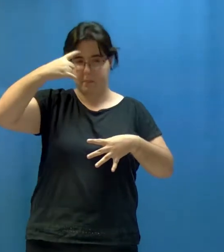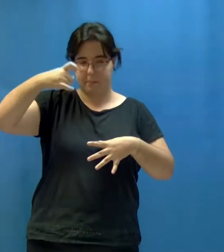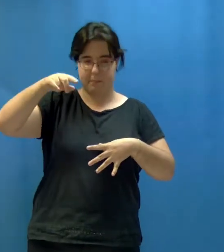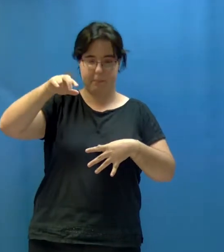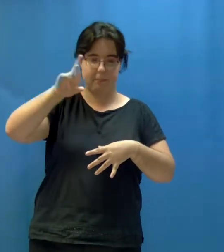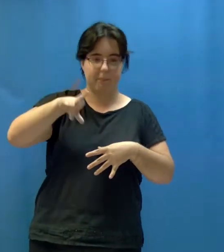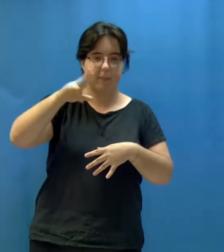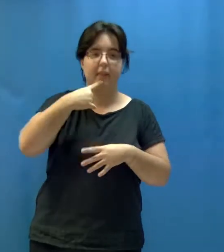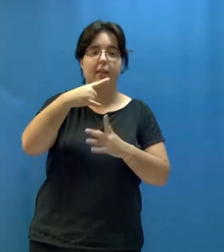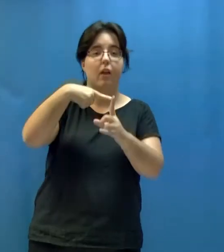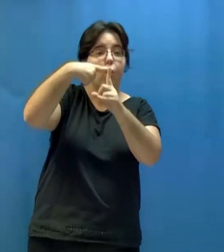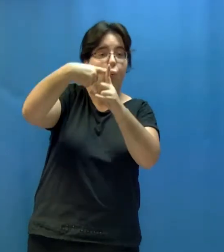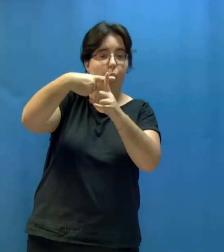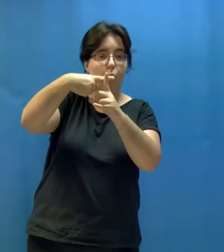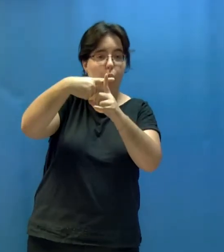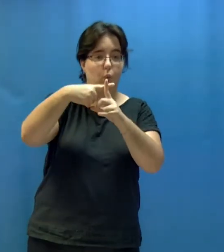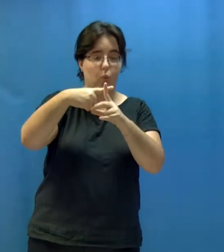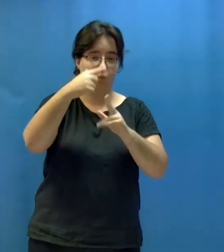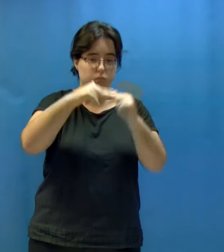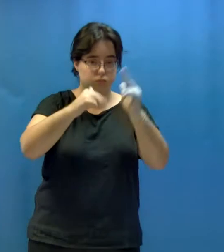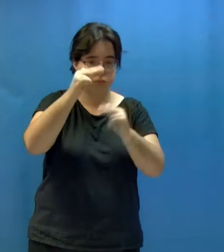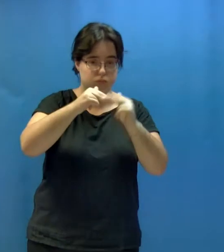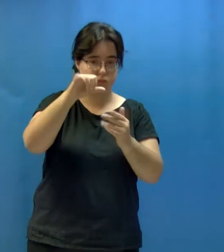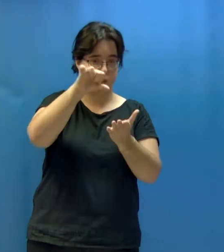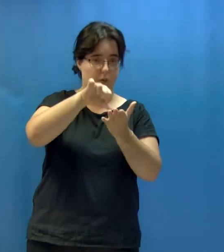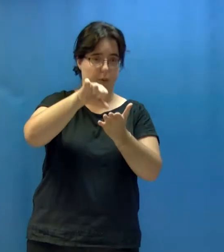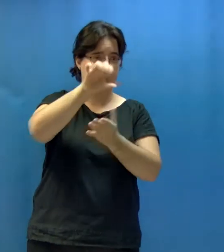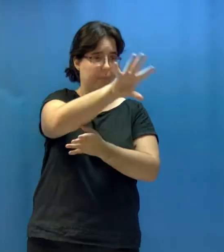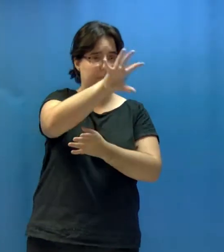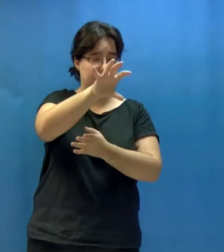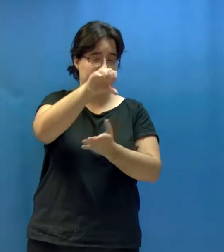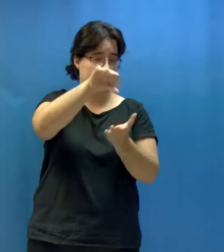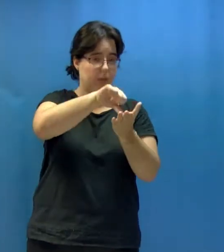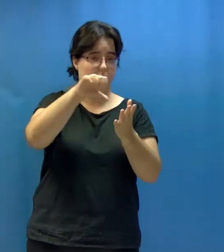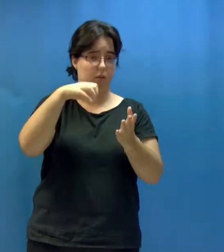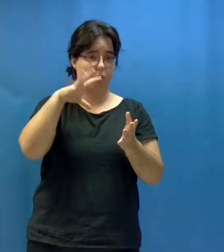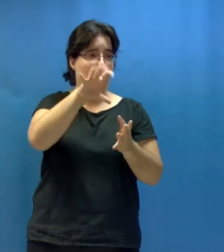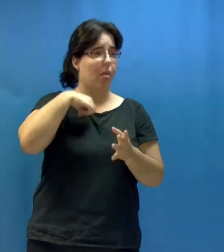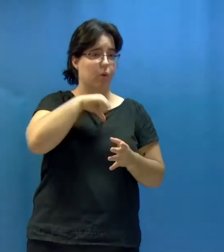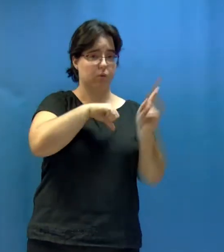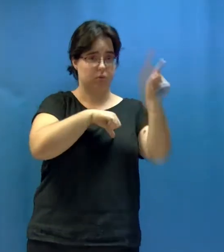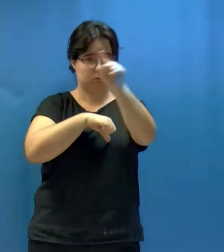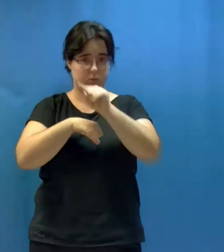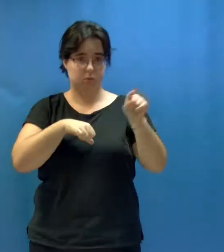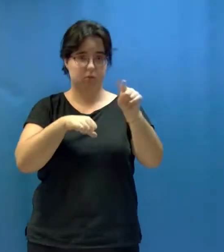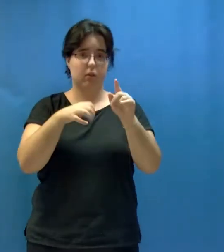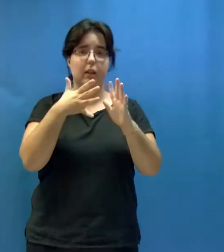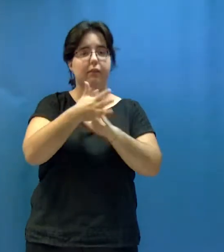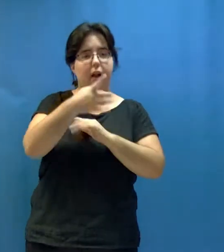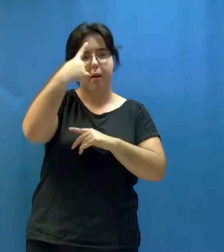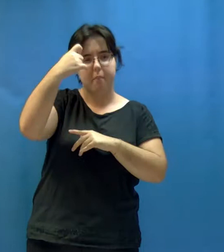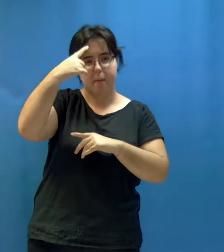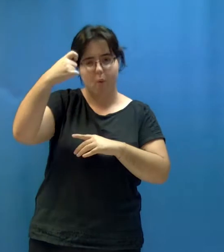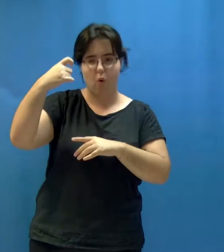caiguts erigides en milers de localitats de tot el país, finalitzada la Guerra Civil, han significat una memòria d'humiliació constant per a